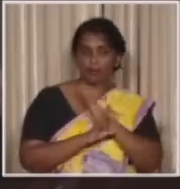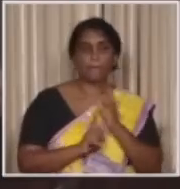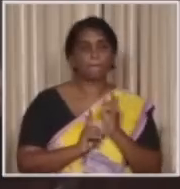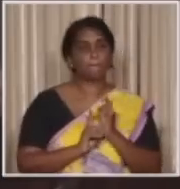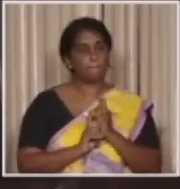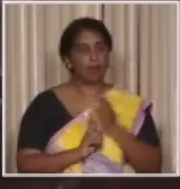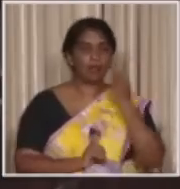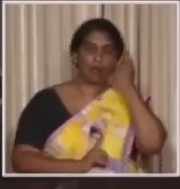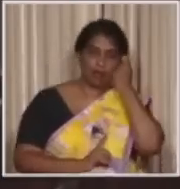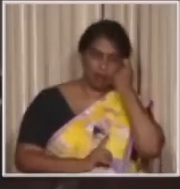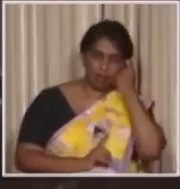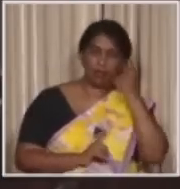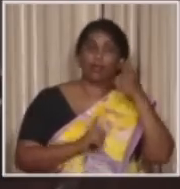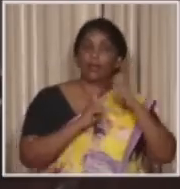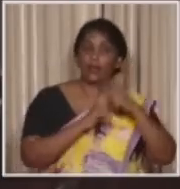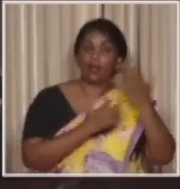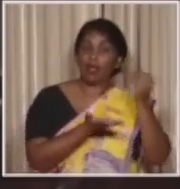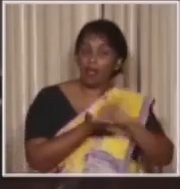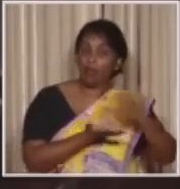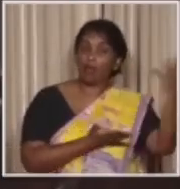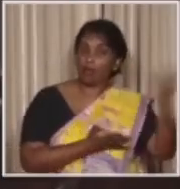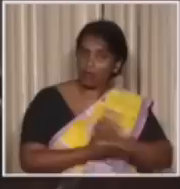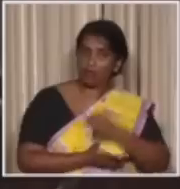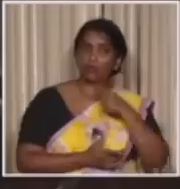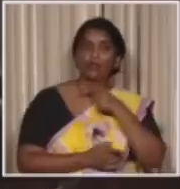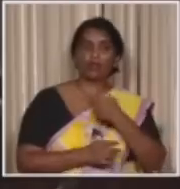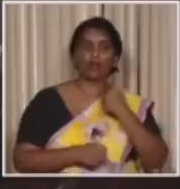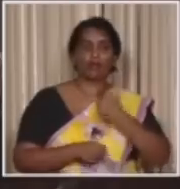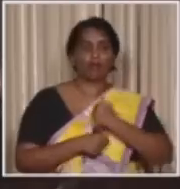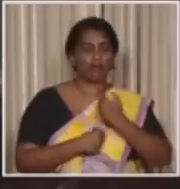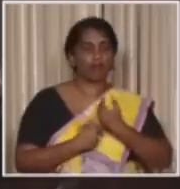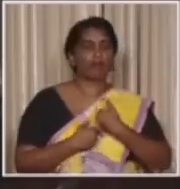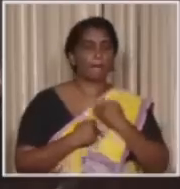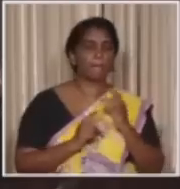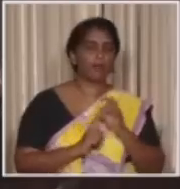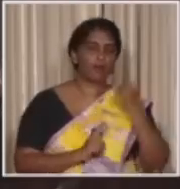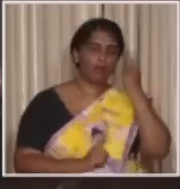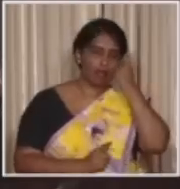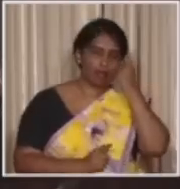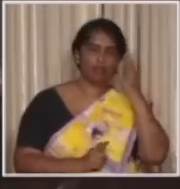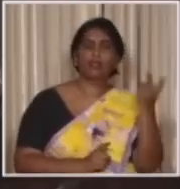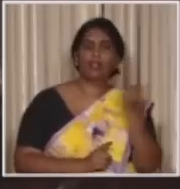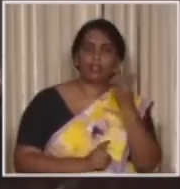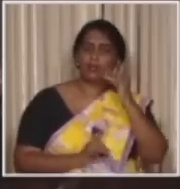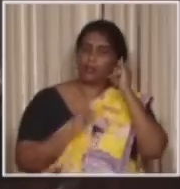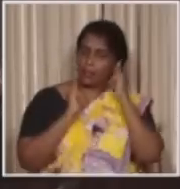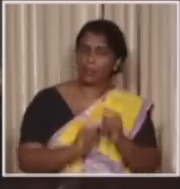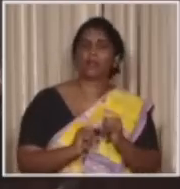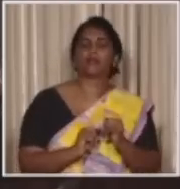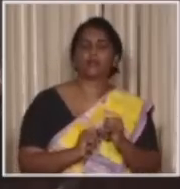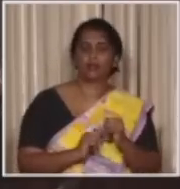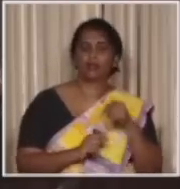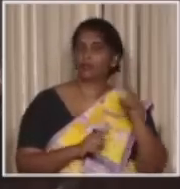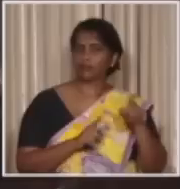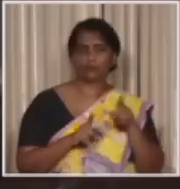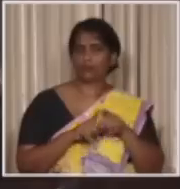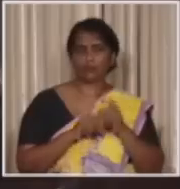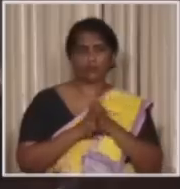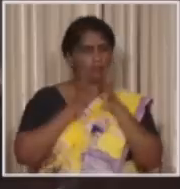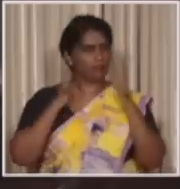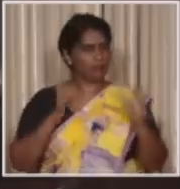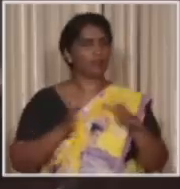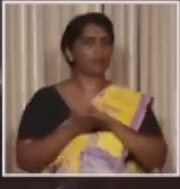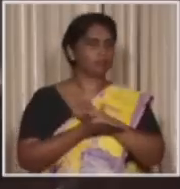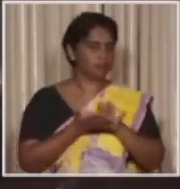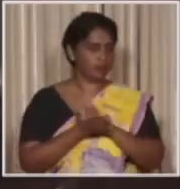පෞද්ගලික අදහසකට, එමිරේට් එකෙන් ආපහු ගත්තෙත් අපේ ආණ්ඩුවේ තිබිච්ච පෞද්ගලික අදහසකට. මේ දෙකම වැරදි. මේවා මීට වඩා පළල් විදියට